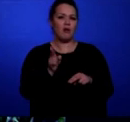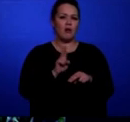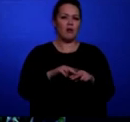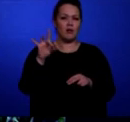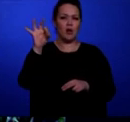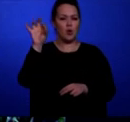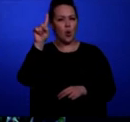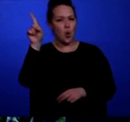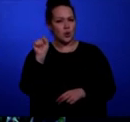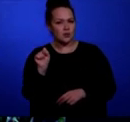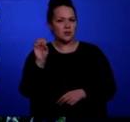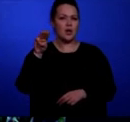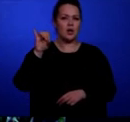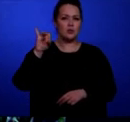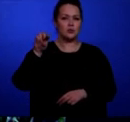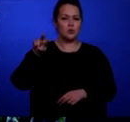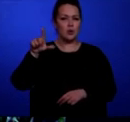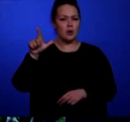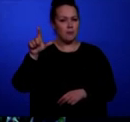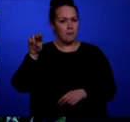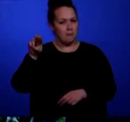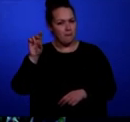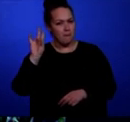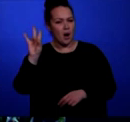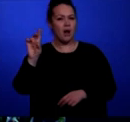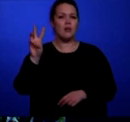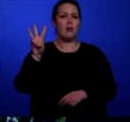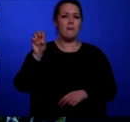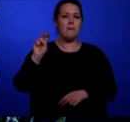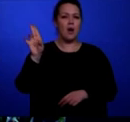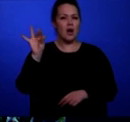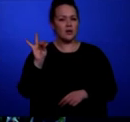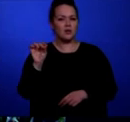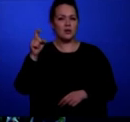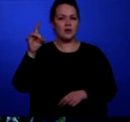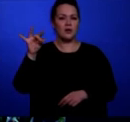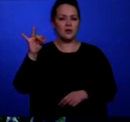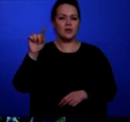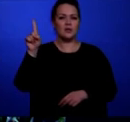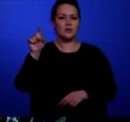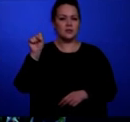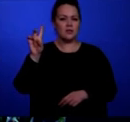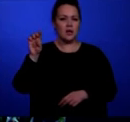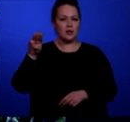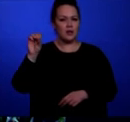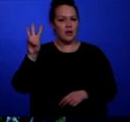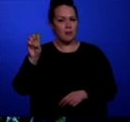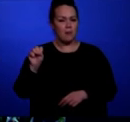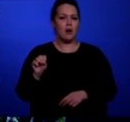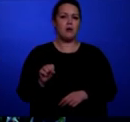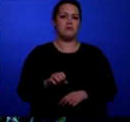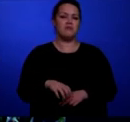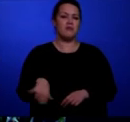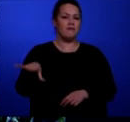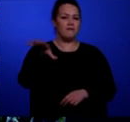и тюльпаны, и маки, хризантемы. Каких только цветов в саду нет. И все они